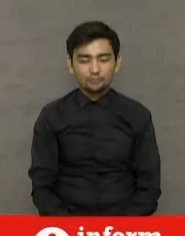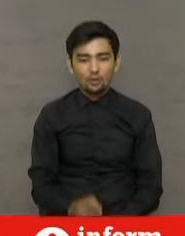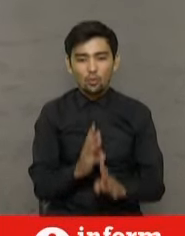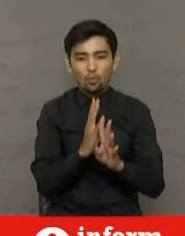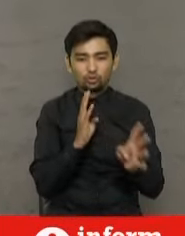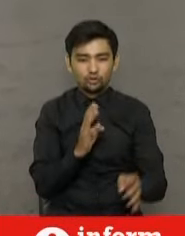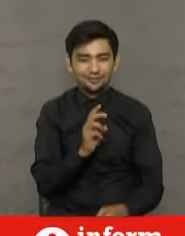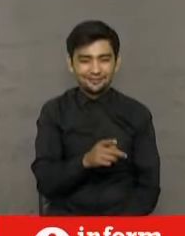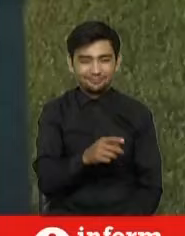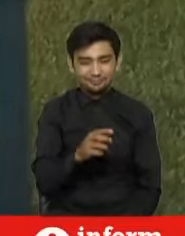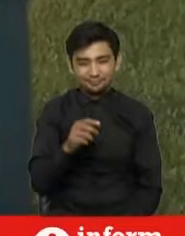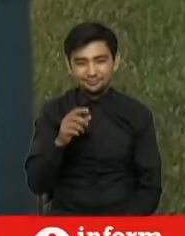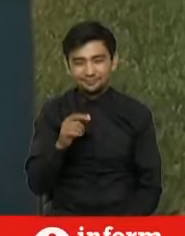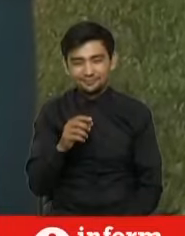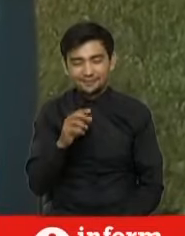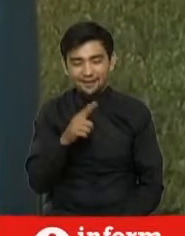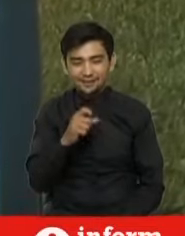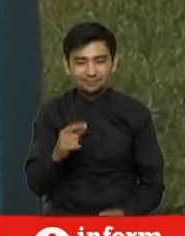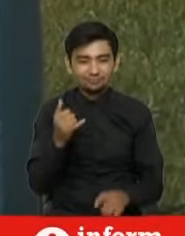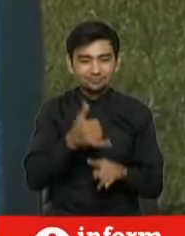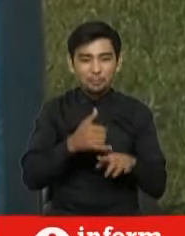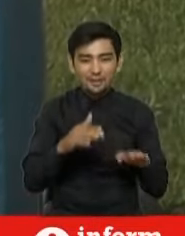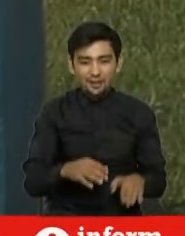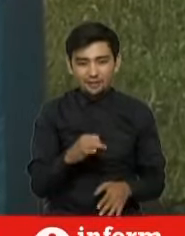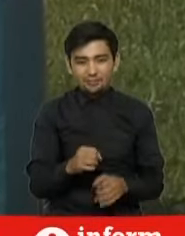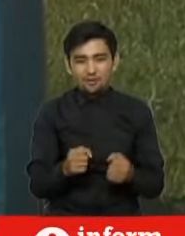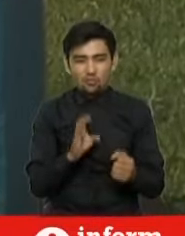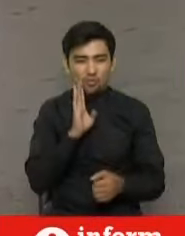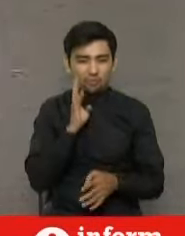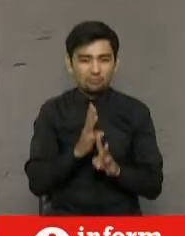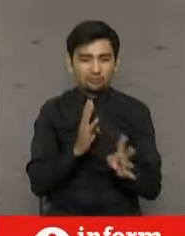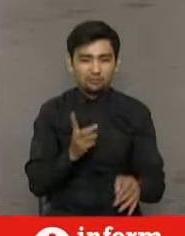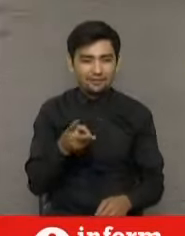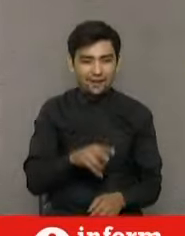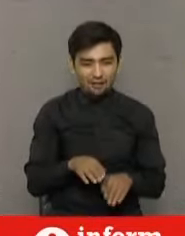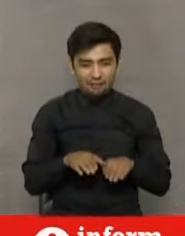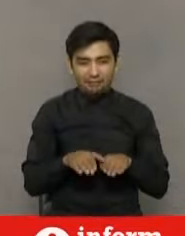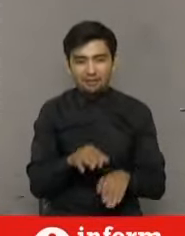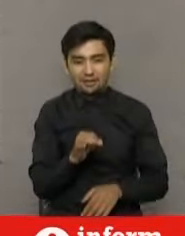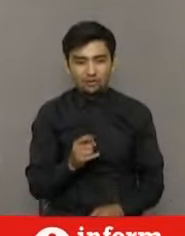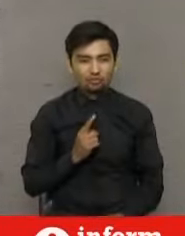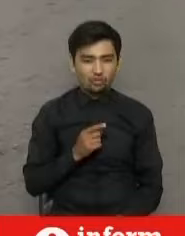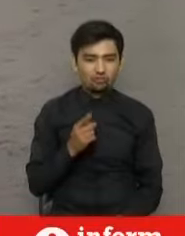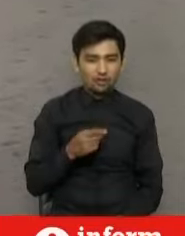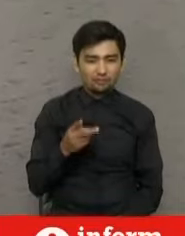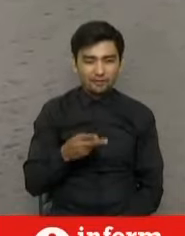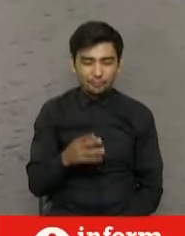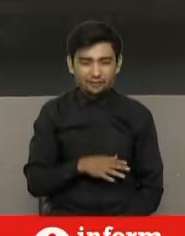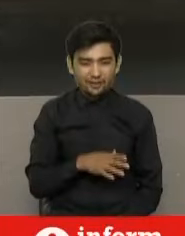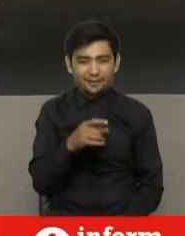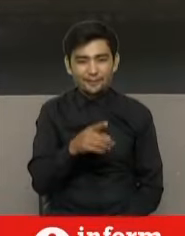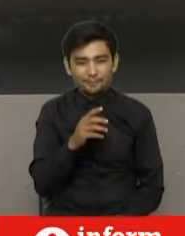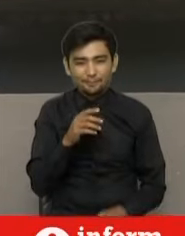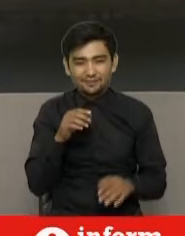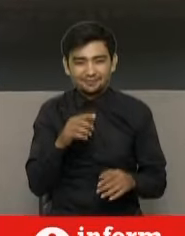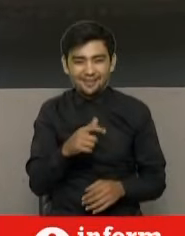Очередь к этой заправке водители занимают уже с утра. Машины выстраиваются в два ряда, но ждать все равно приходится часами. Эта заправка одна